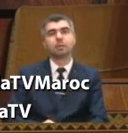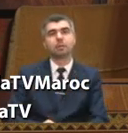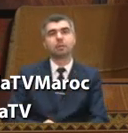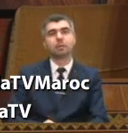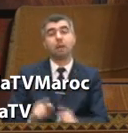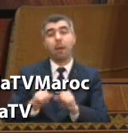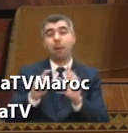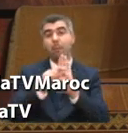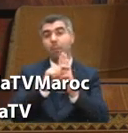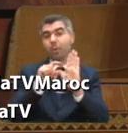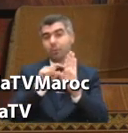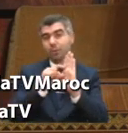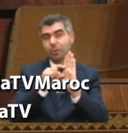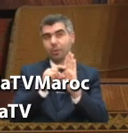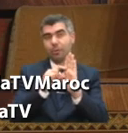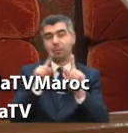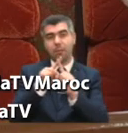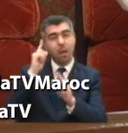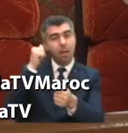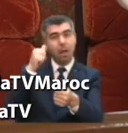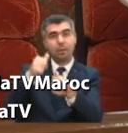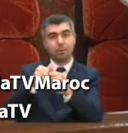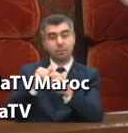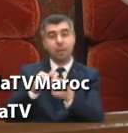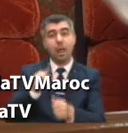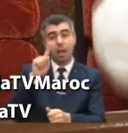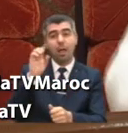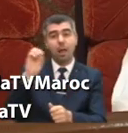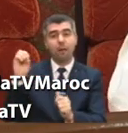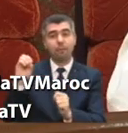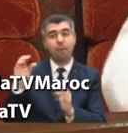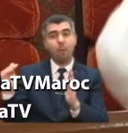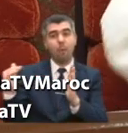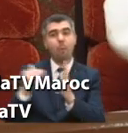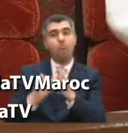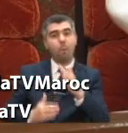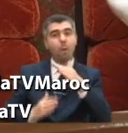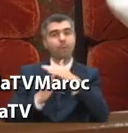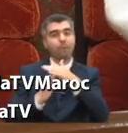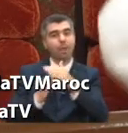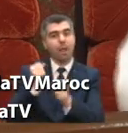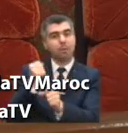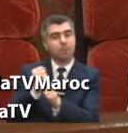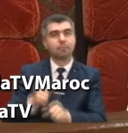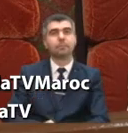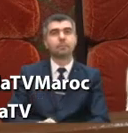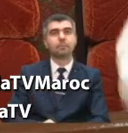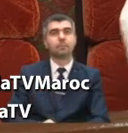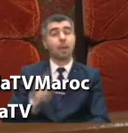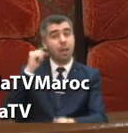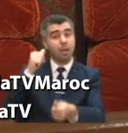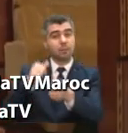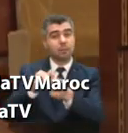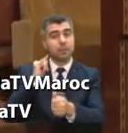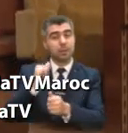هذا الموضوع، نستحضروا الآلاف من المناصب الشغل اللي توقفت اليوم وتنستحضروا الآلاف من